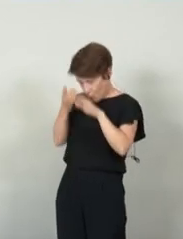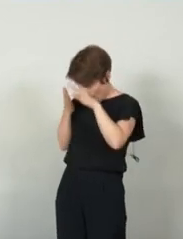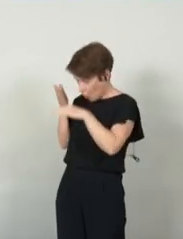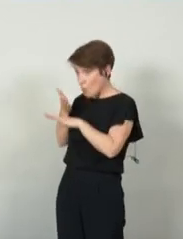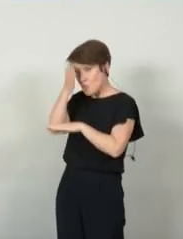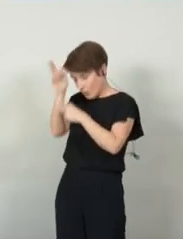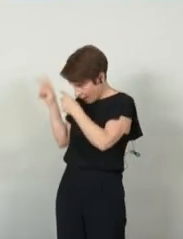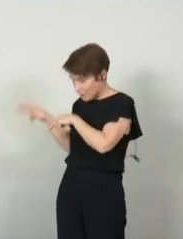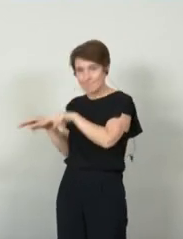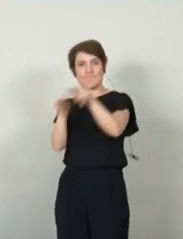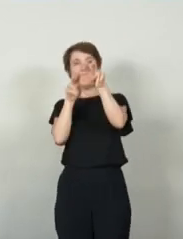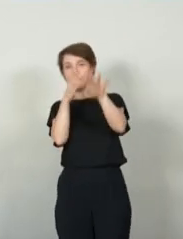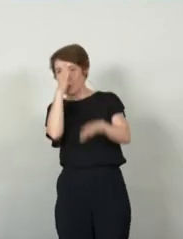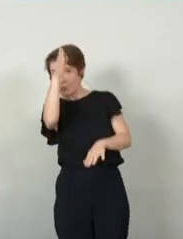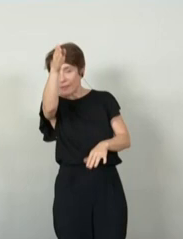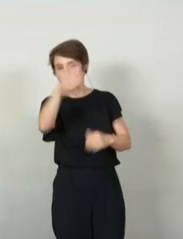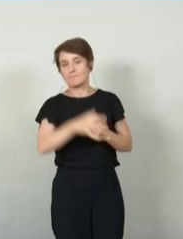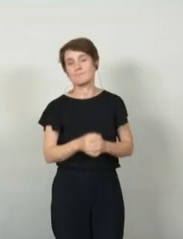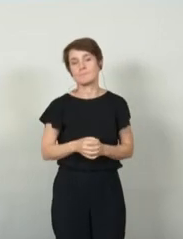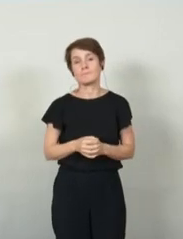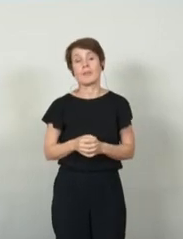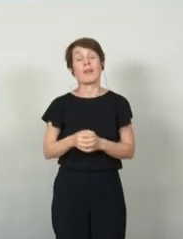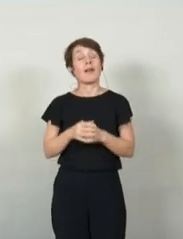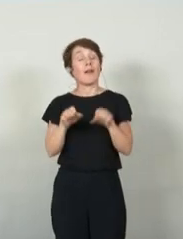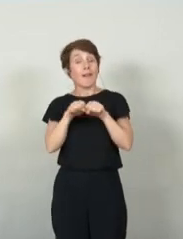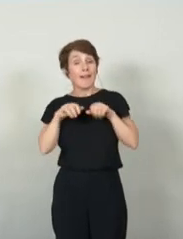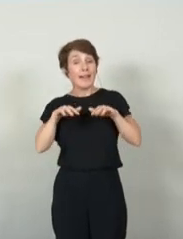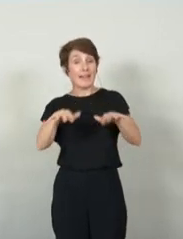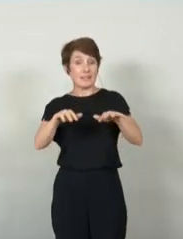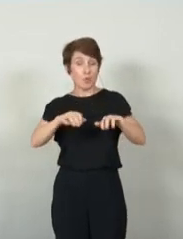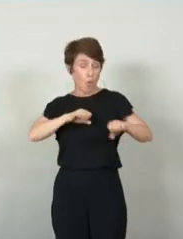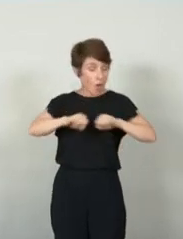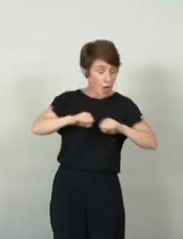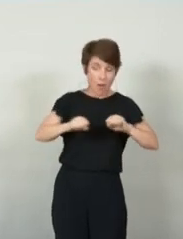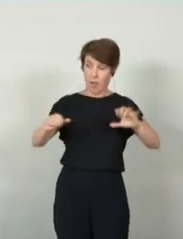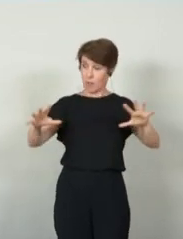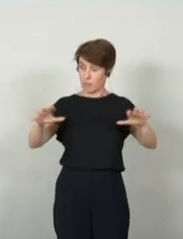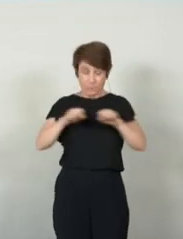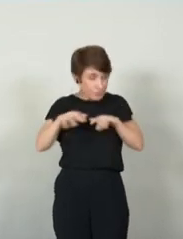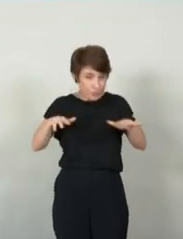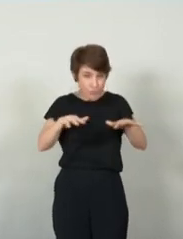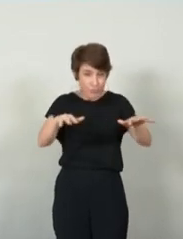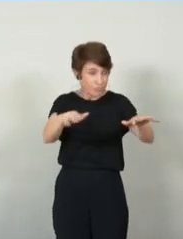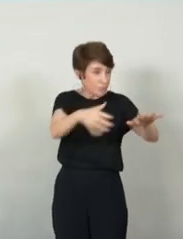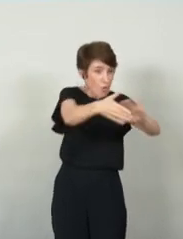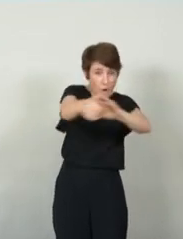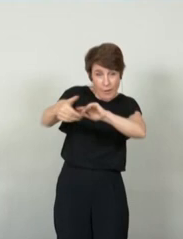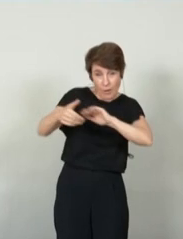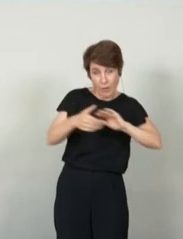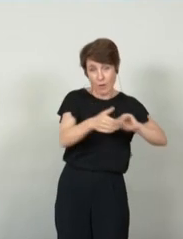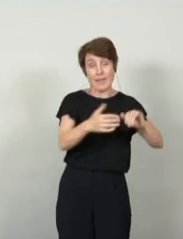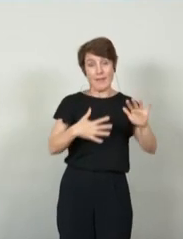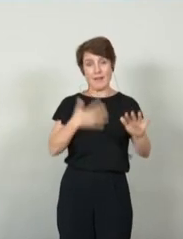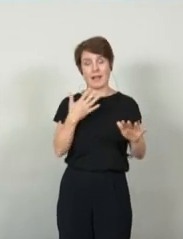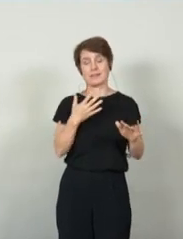c'est que l'animation et l'activation des réseaux a permis a été rendu possible grâce au travail partenariat des